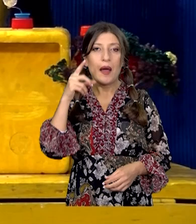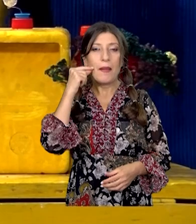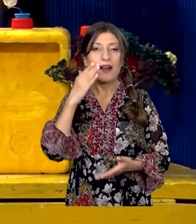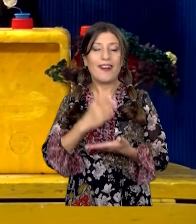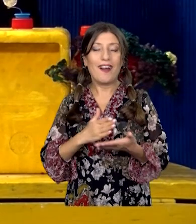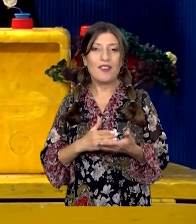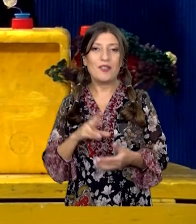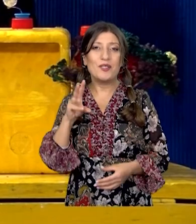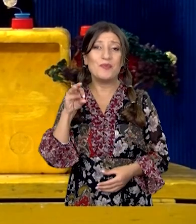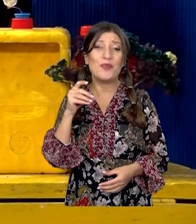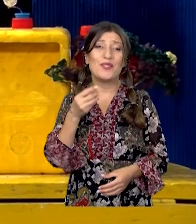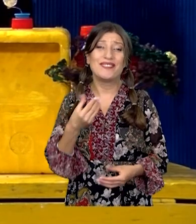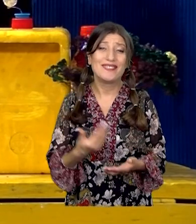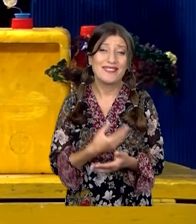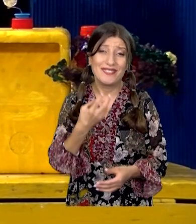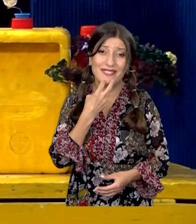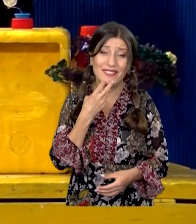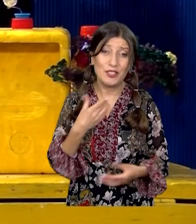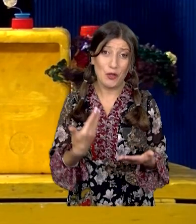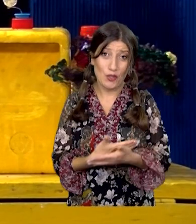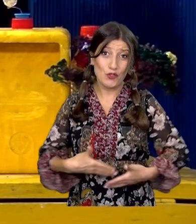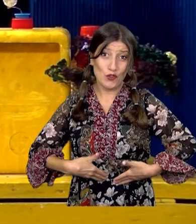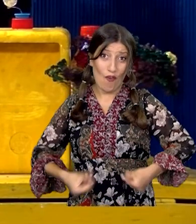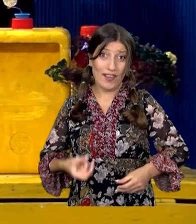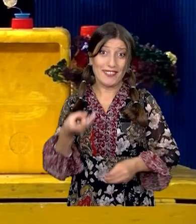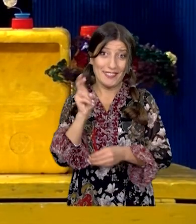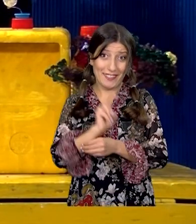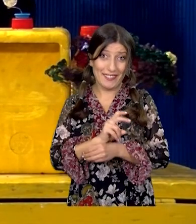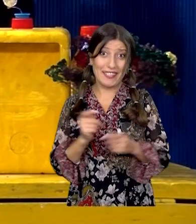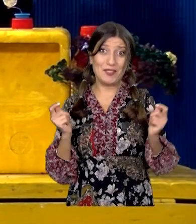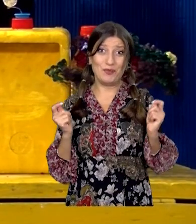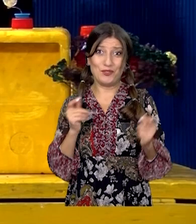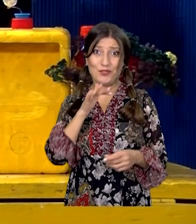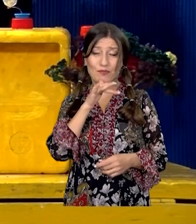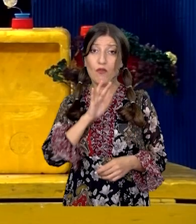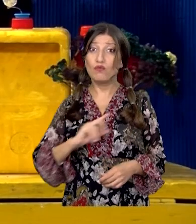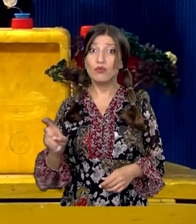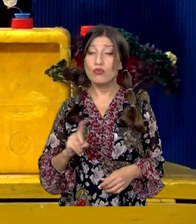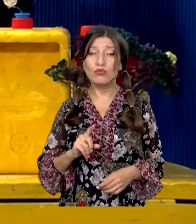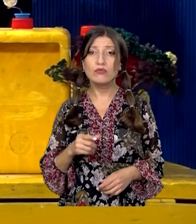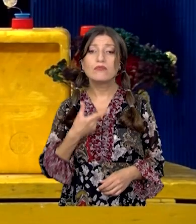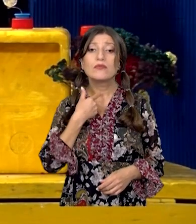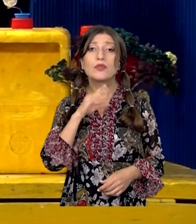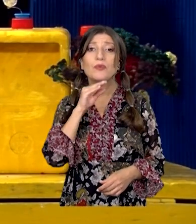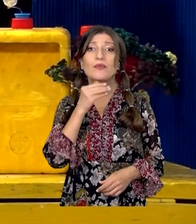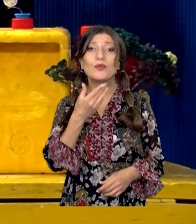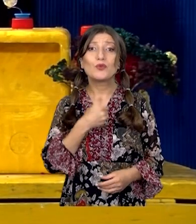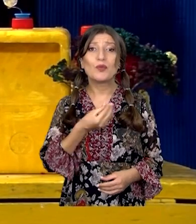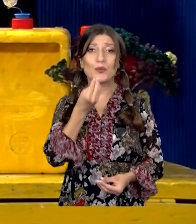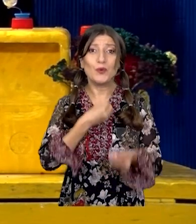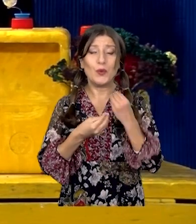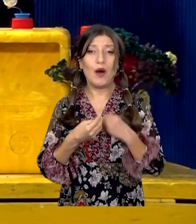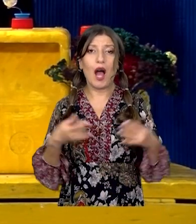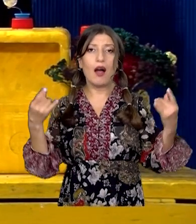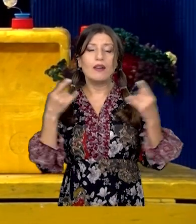մեղրահաց։ Մող նորից կաղցած ես եկել աղորդմանը։ Ոչ, ուղակի, ախորժակս